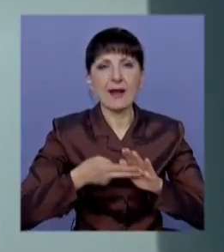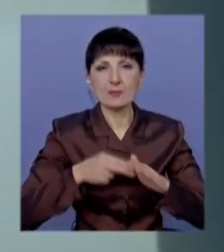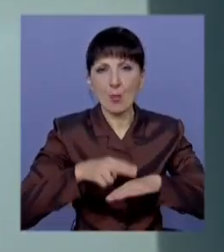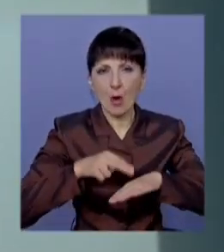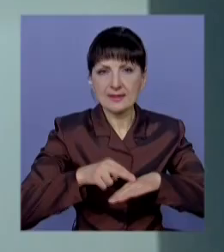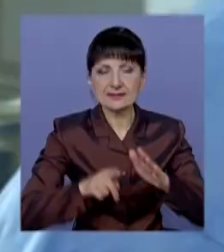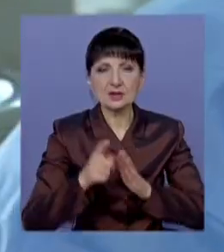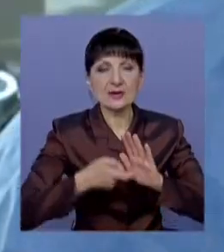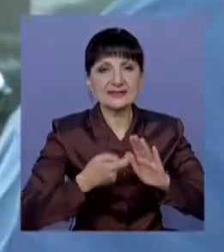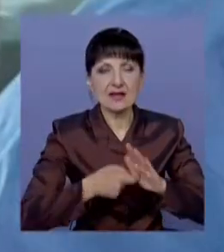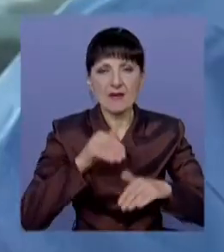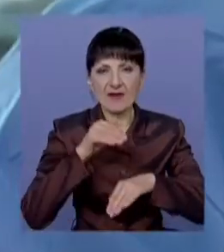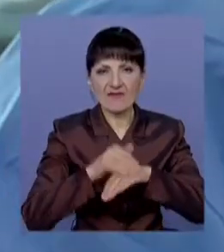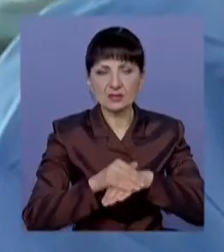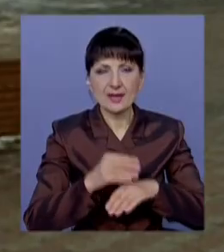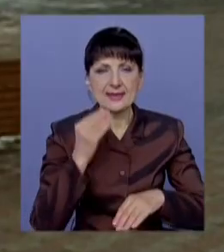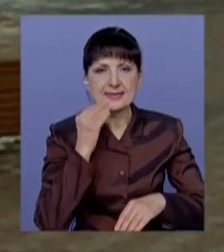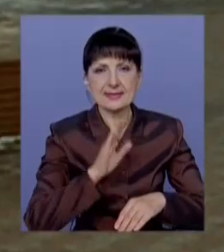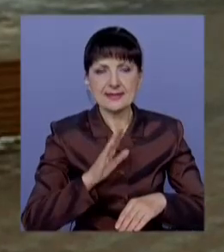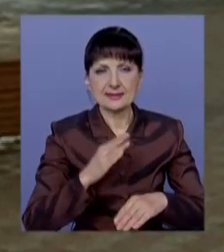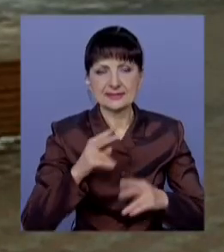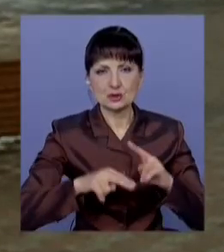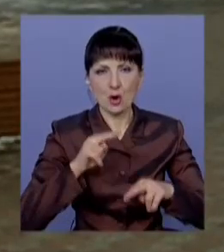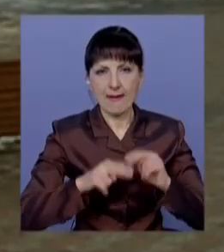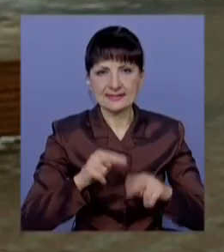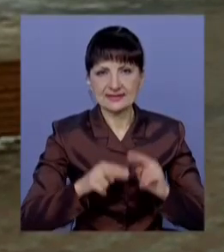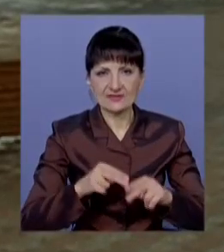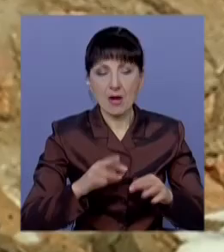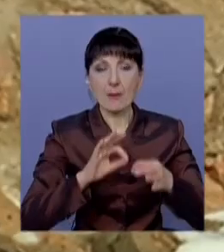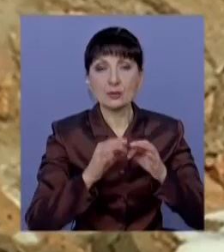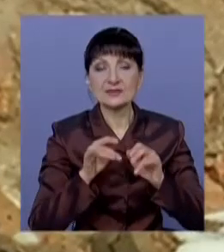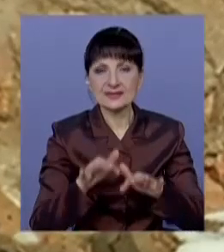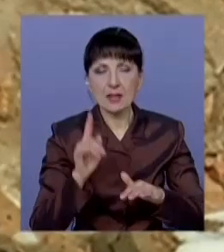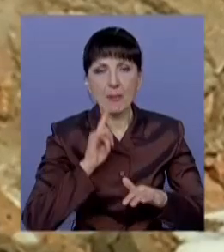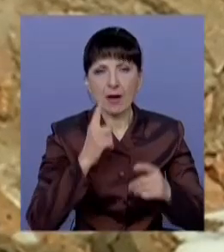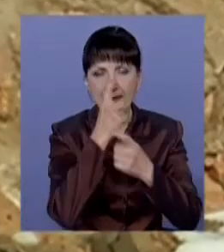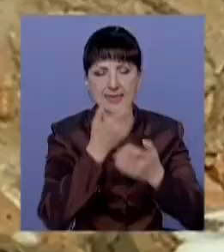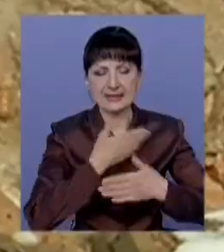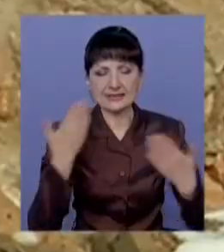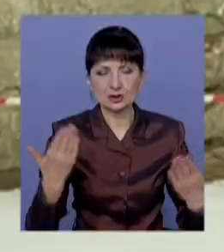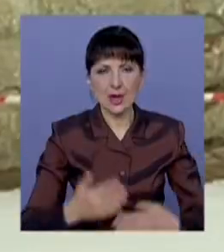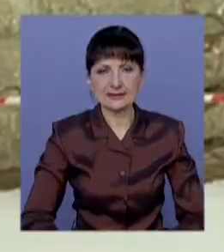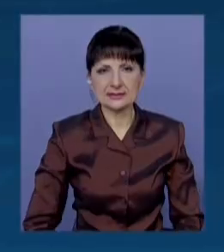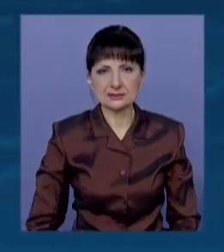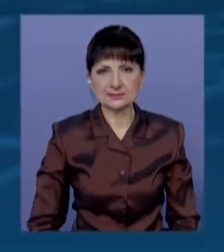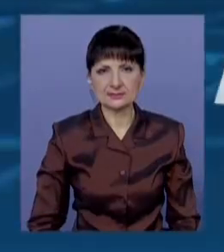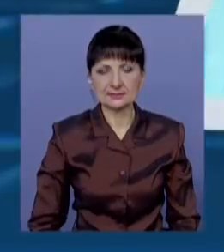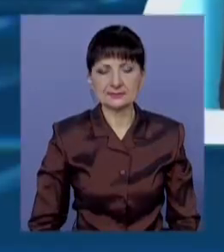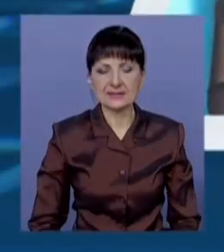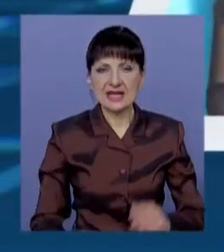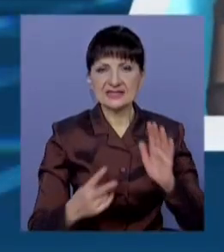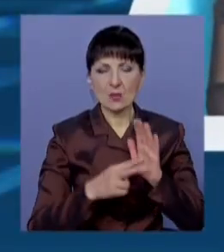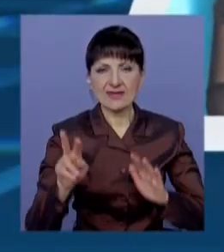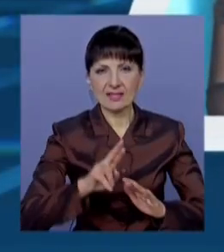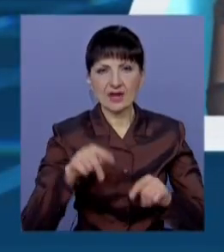начали расследование по факту недоброкачественного строительства. Подробности дела пока не разглашаются. 7